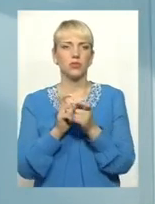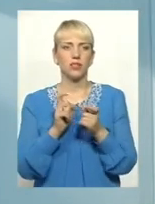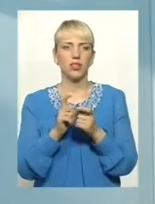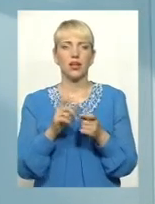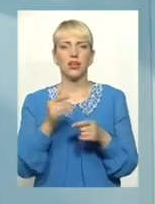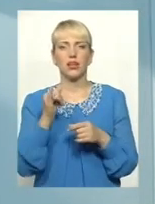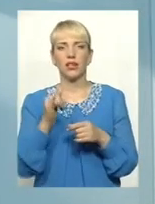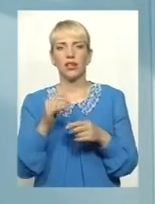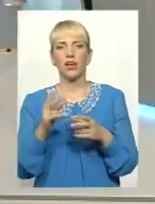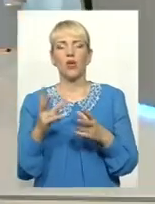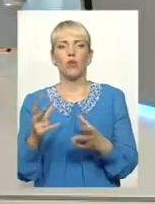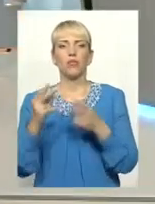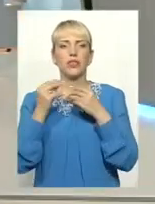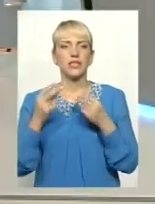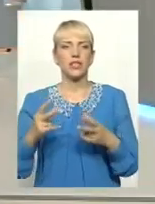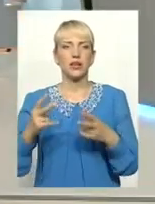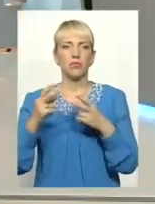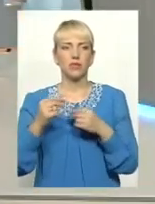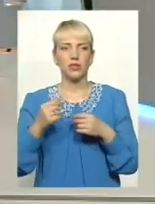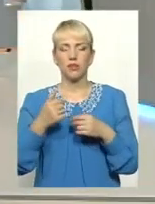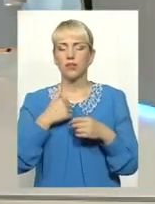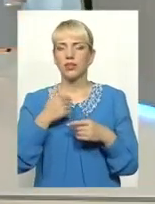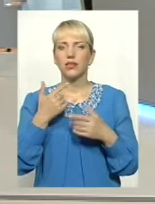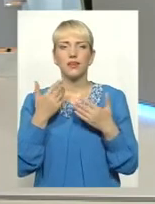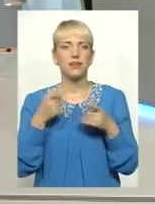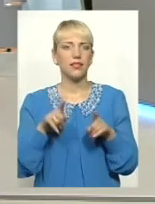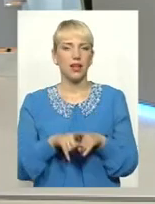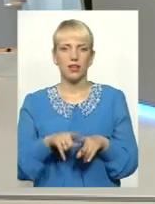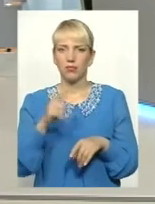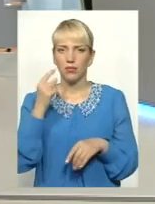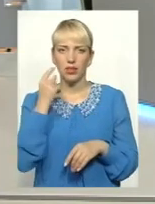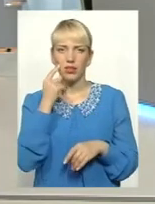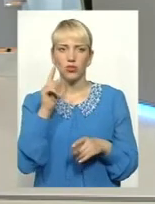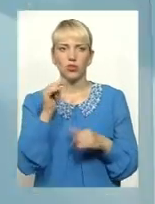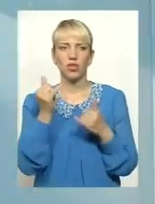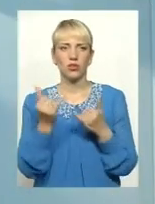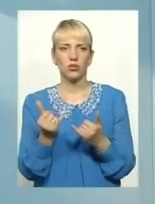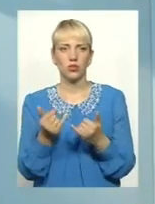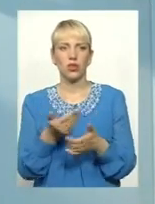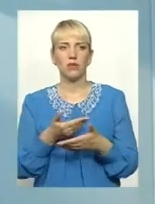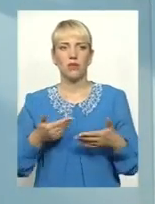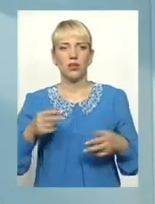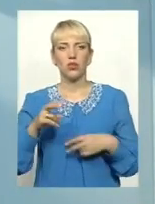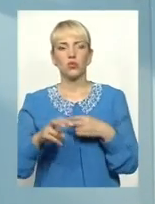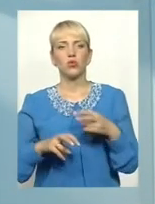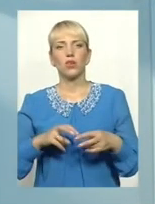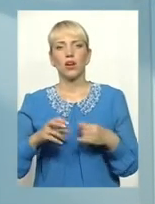обіцянки, поки що мені настільки прикро почути, що на сьогодні ми шукаємо